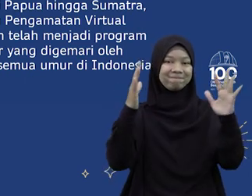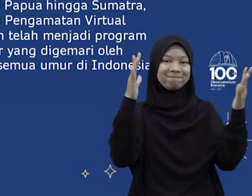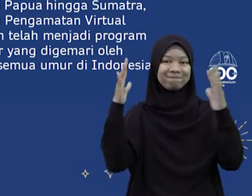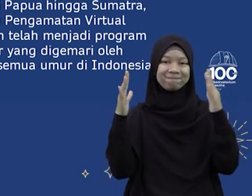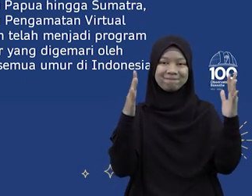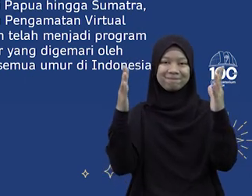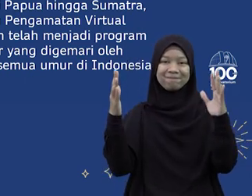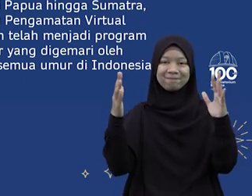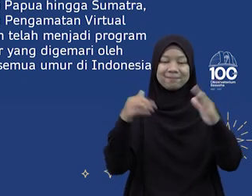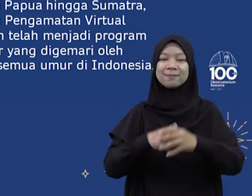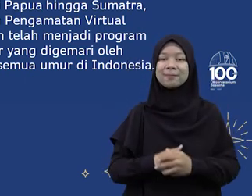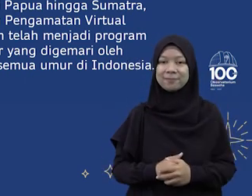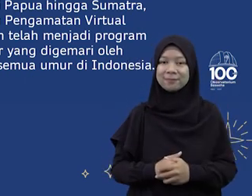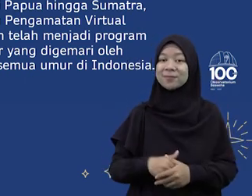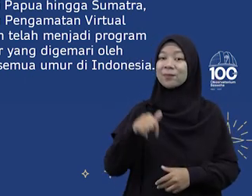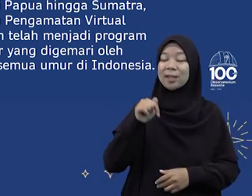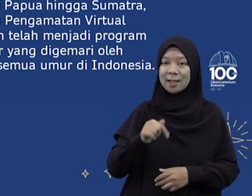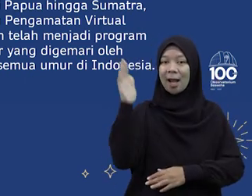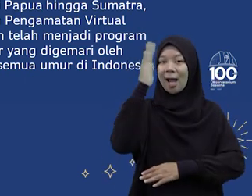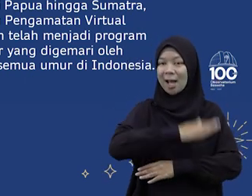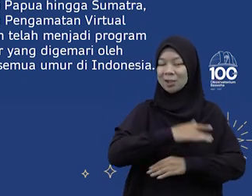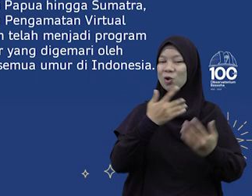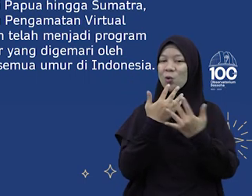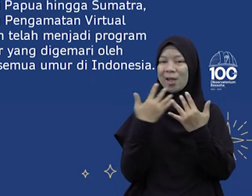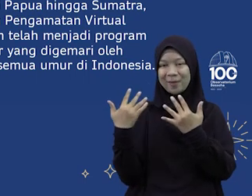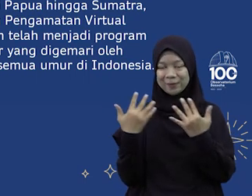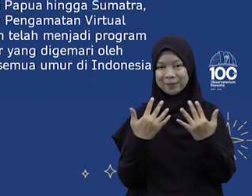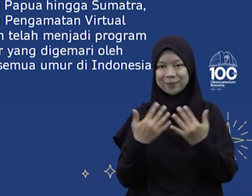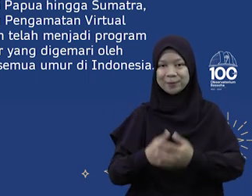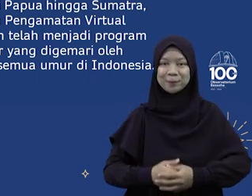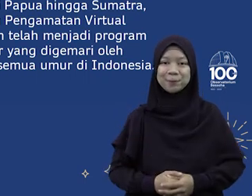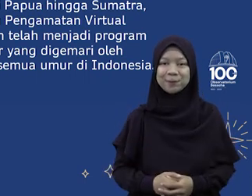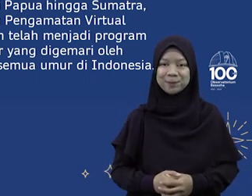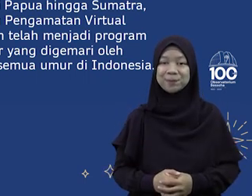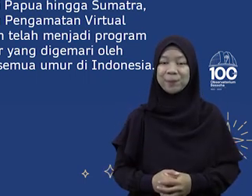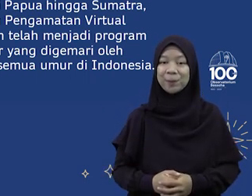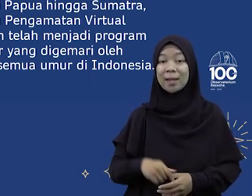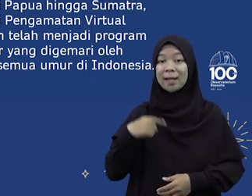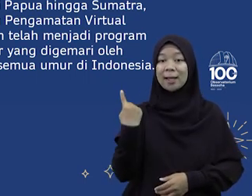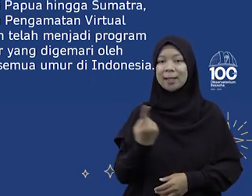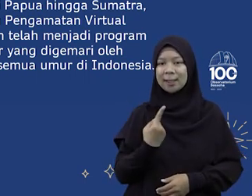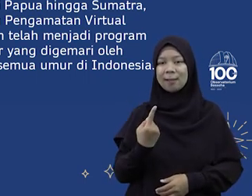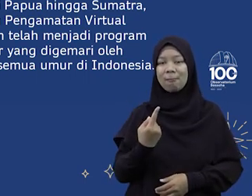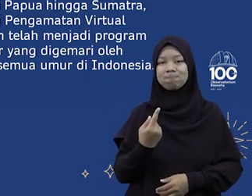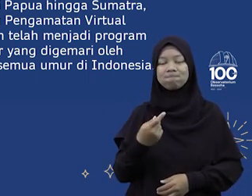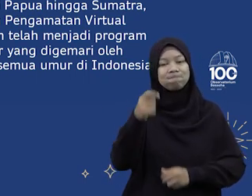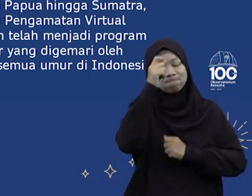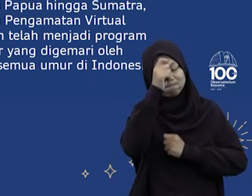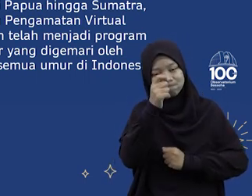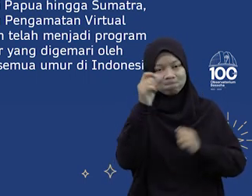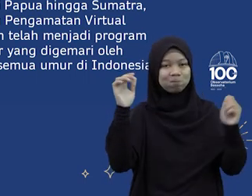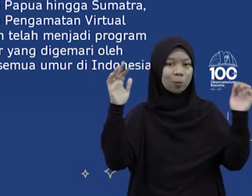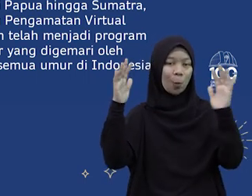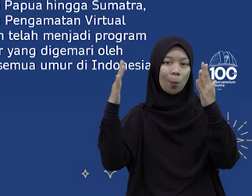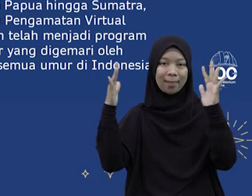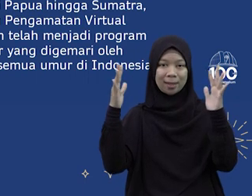jadi ini adalah hari ulang tahun kita mengapresiasi jadi acara ulang tahun